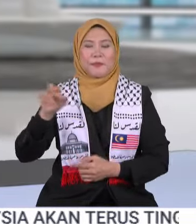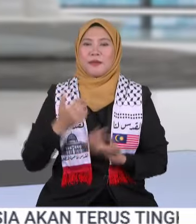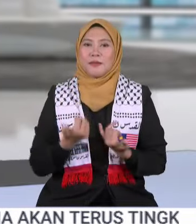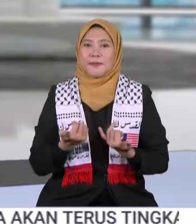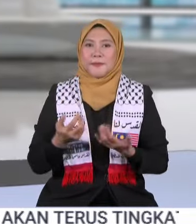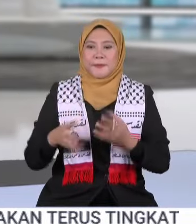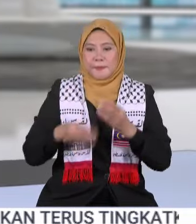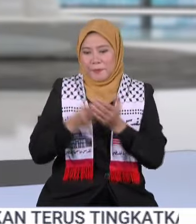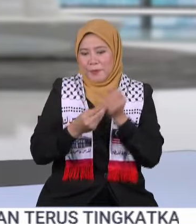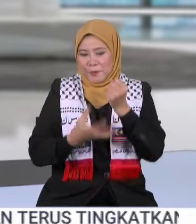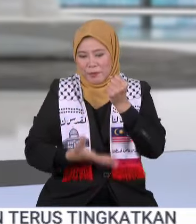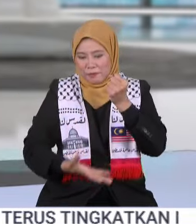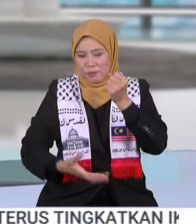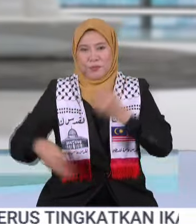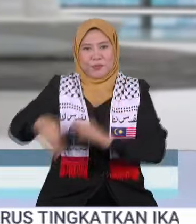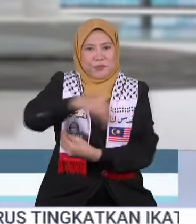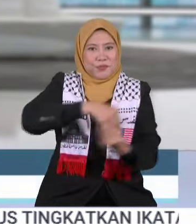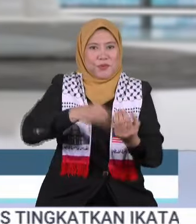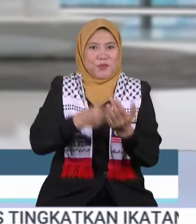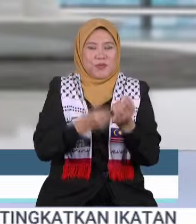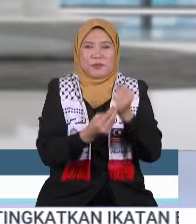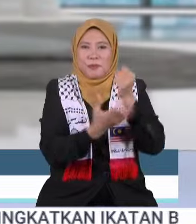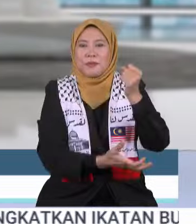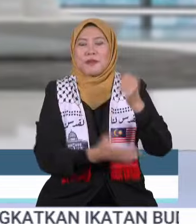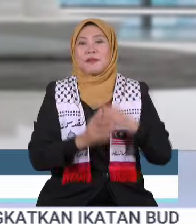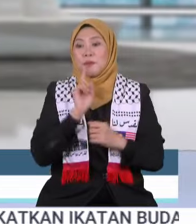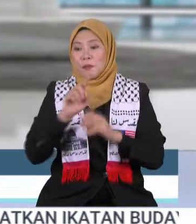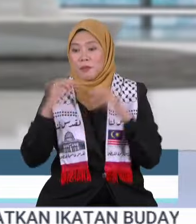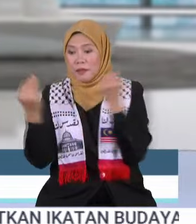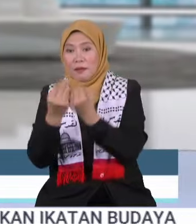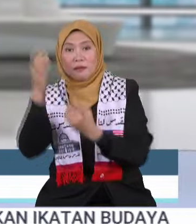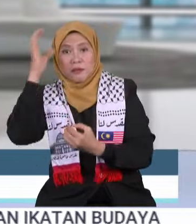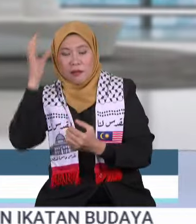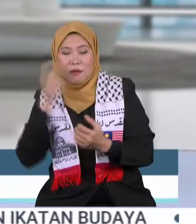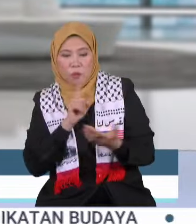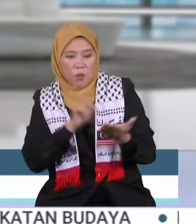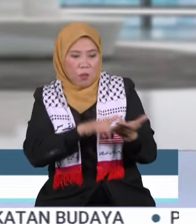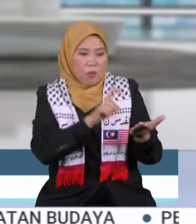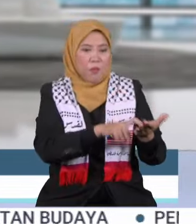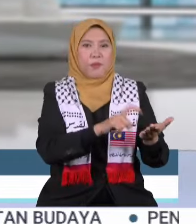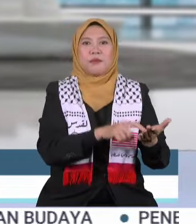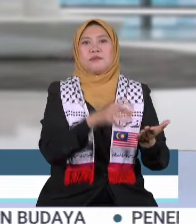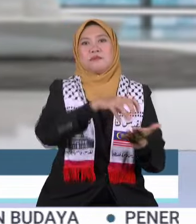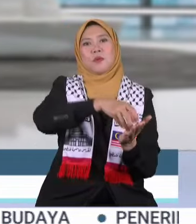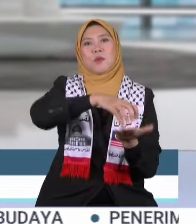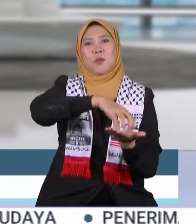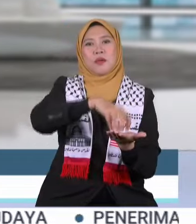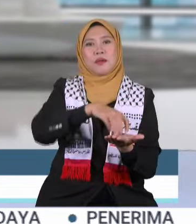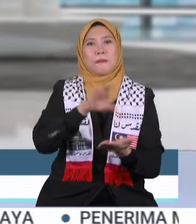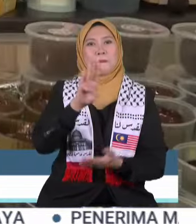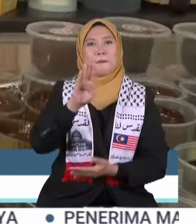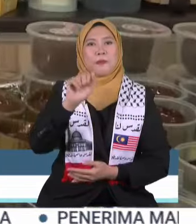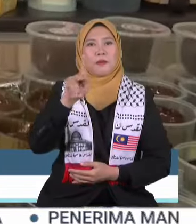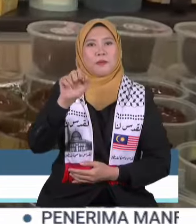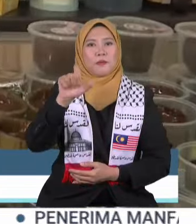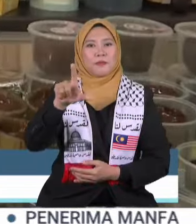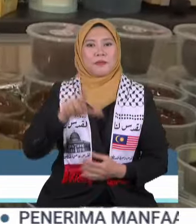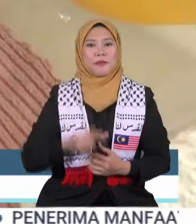pendapatan tambahan. Permintaan terhadap kuih tradisi masyarakat Tionghoa itu meningkat setiap kali tiba perayaan berkenaan.